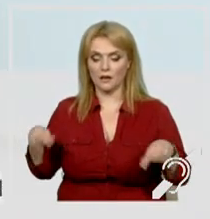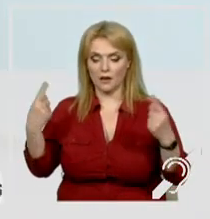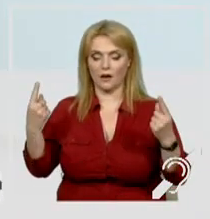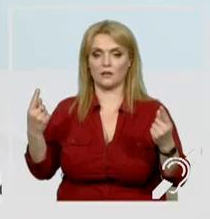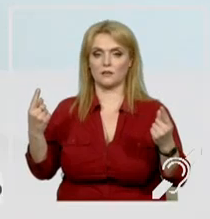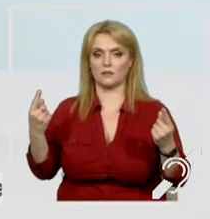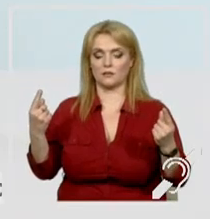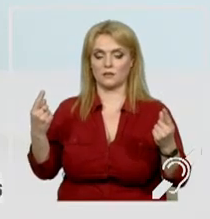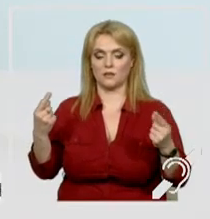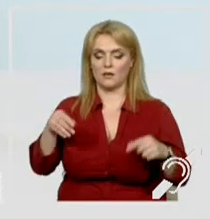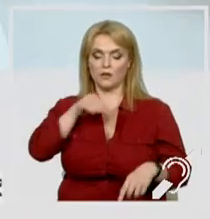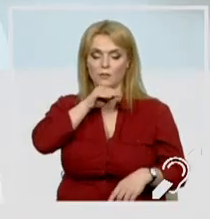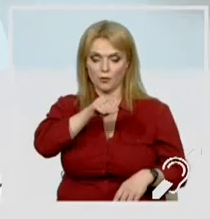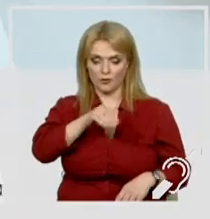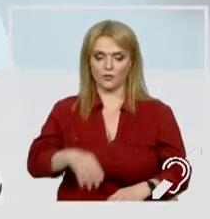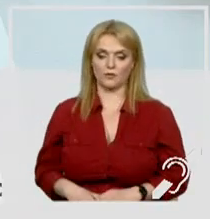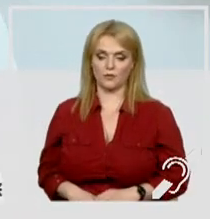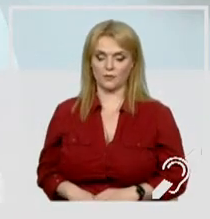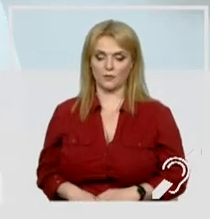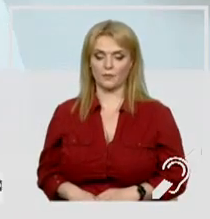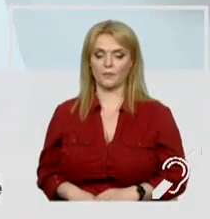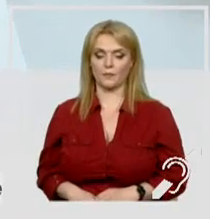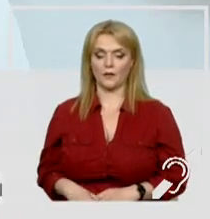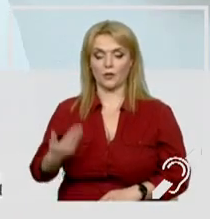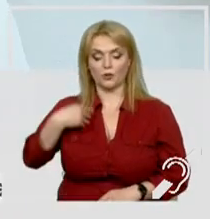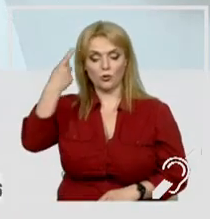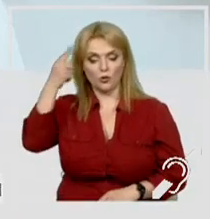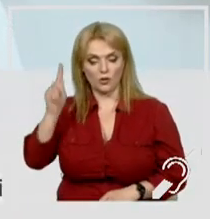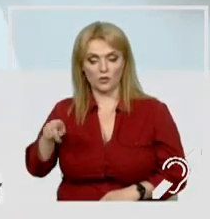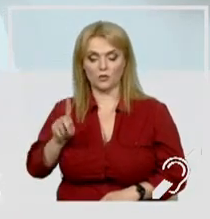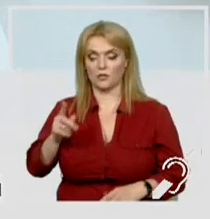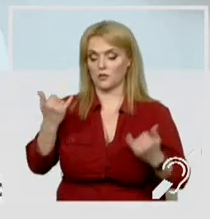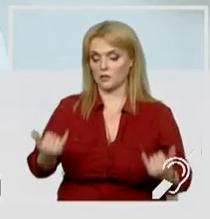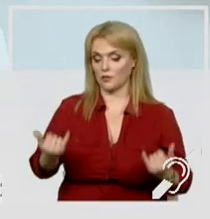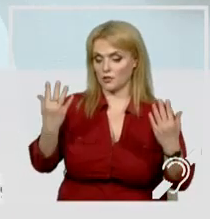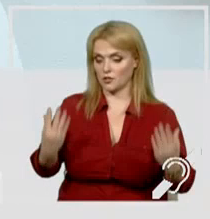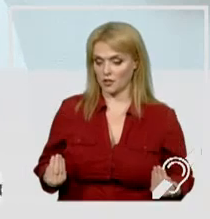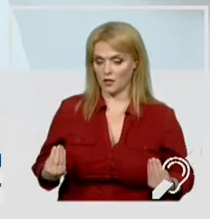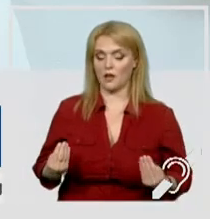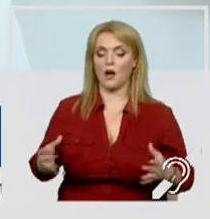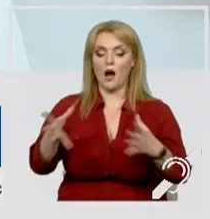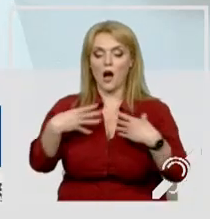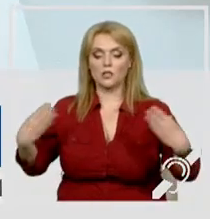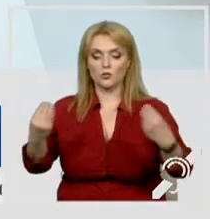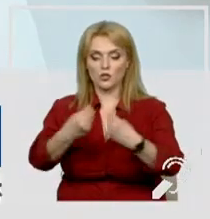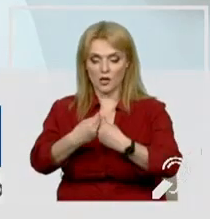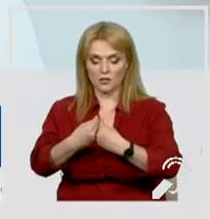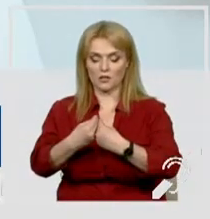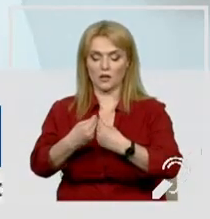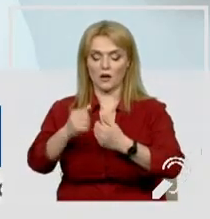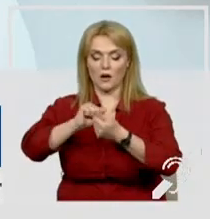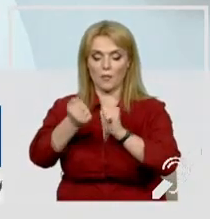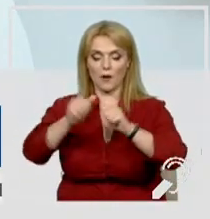creații profesioniste. De fapt, noi cunoaștem că la moment Asociația Monumentum